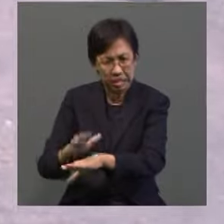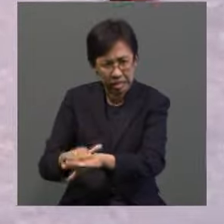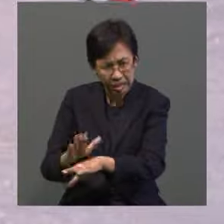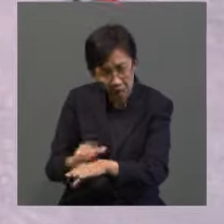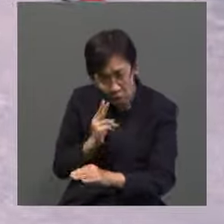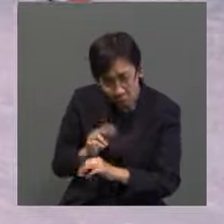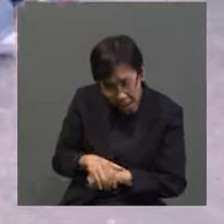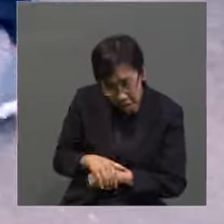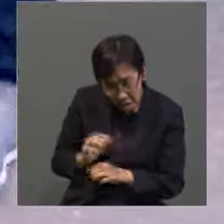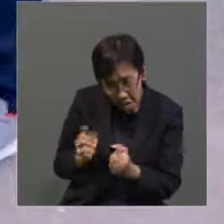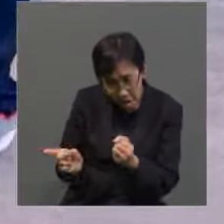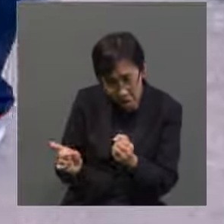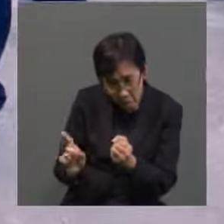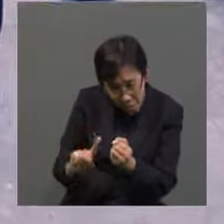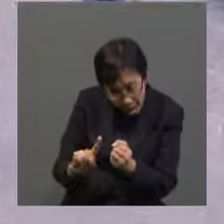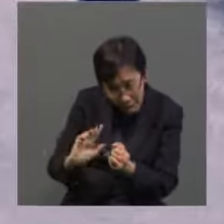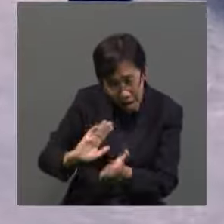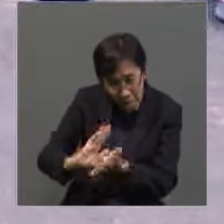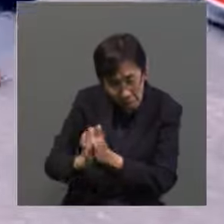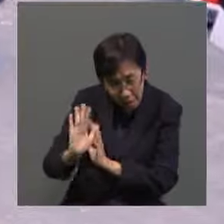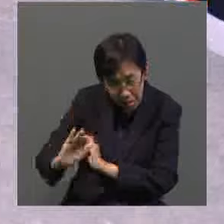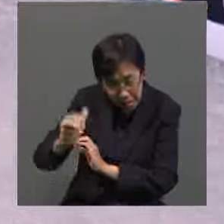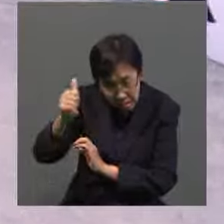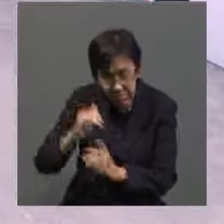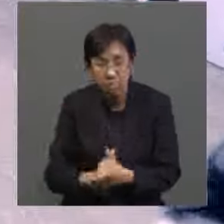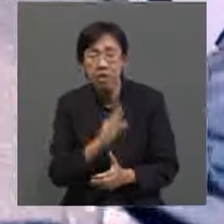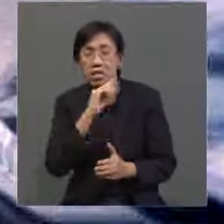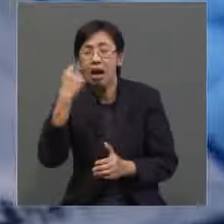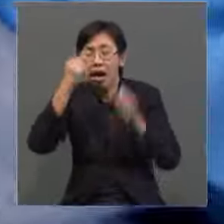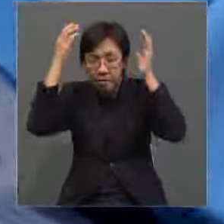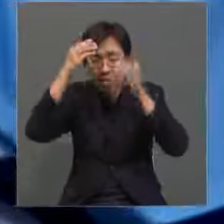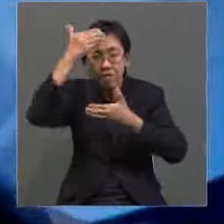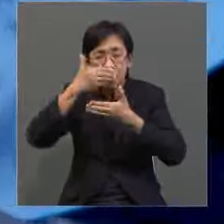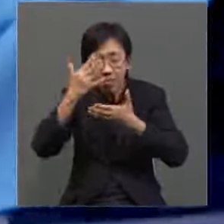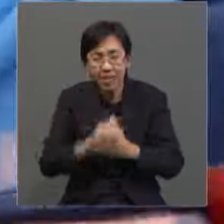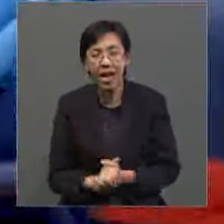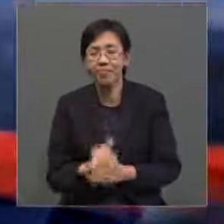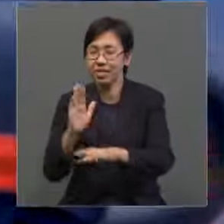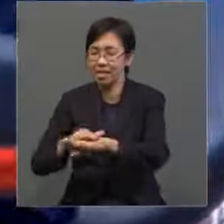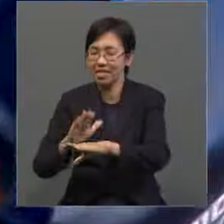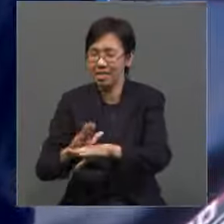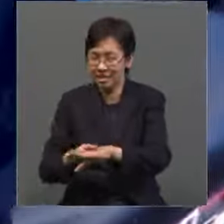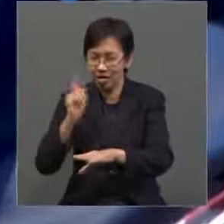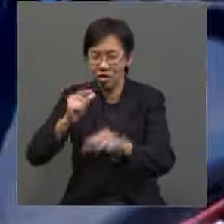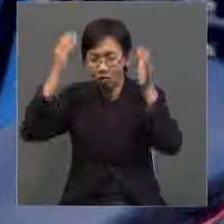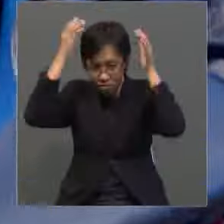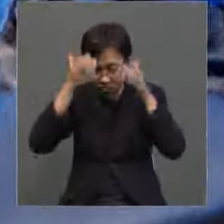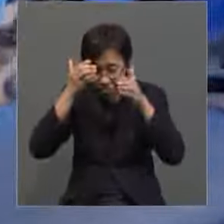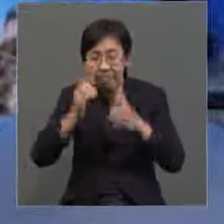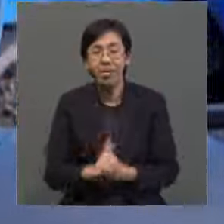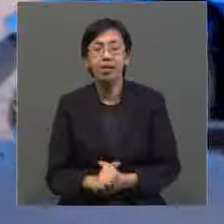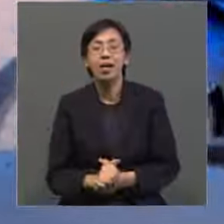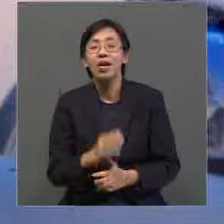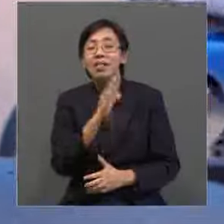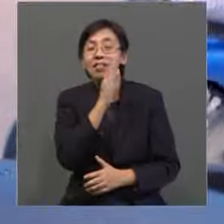ติกรรมเอาคนที่ไม่สวมหมวกเราก็จะติดสติ๊กเกอร์เตือนให้สวมหมวกแล้ววันนึงที่เ